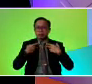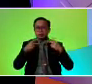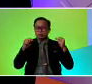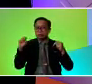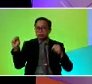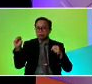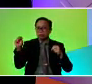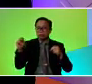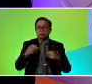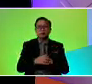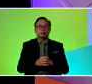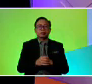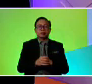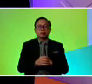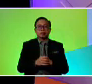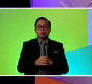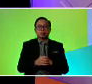bidang pendidikan kesehatan